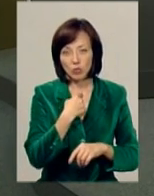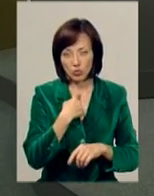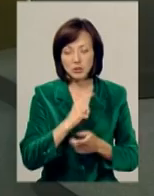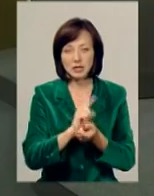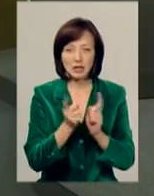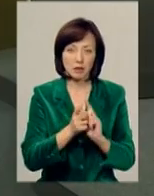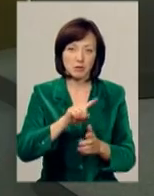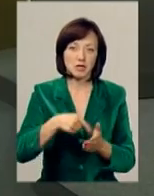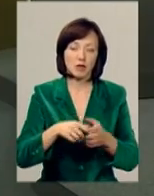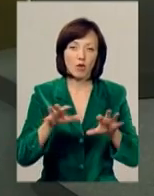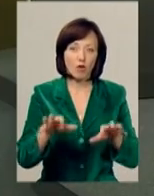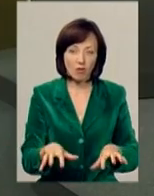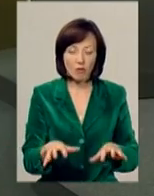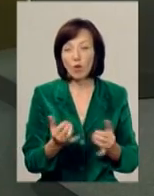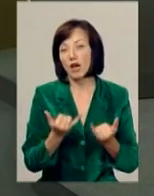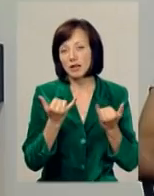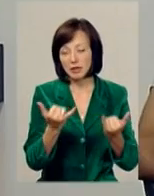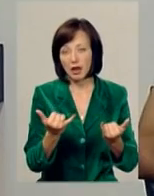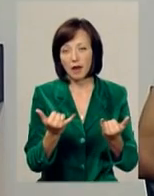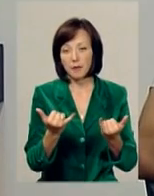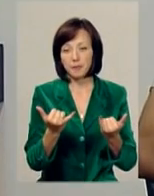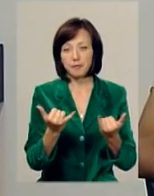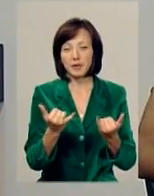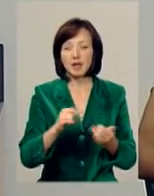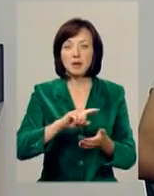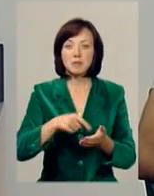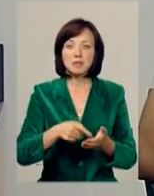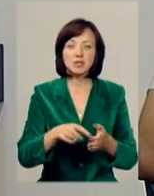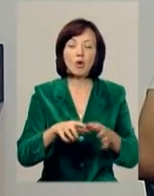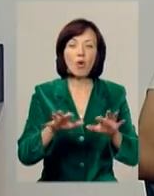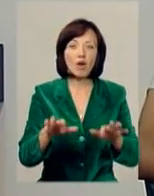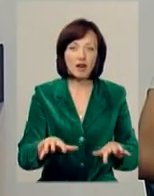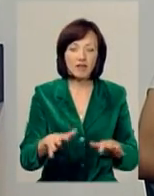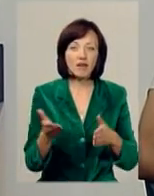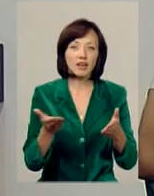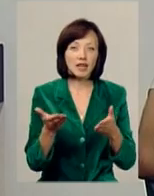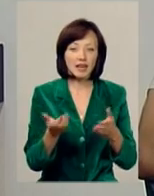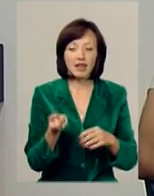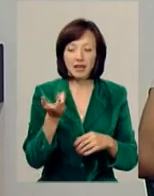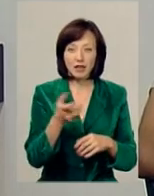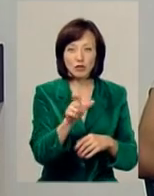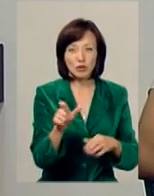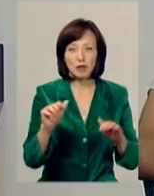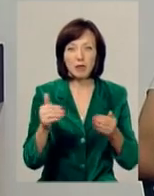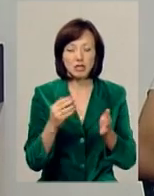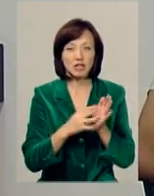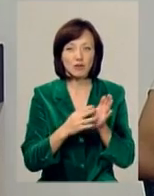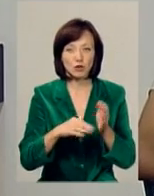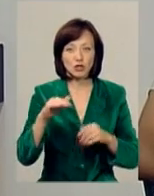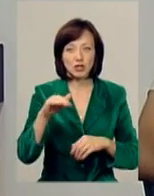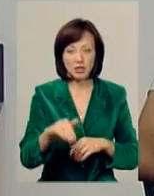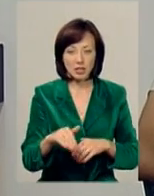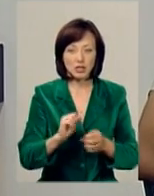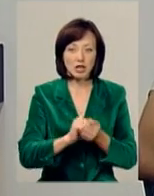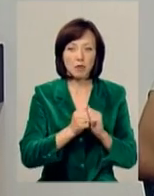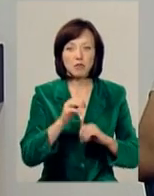стає міським головою для місь міських голів для міст в яких кількість виборців менше 90 000 власне це буде